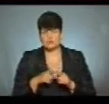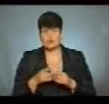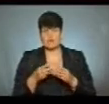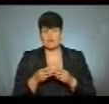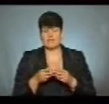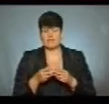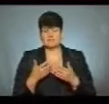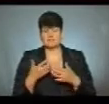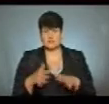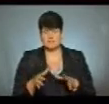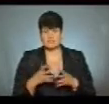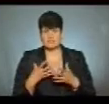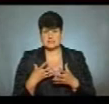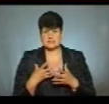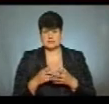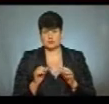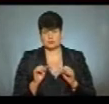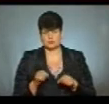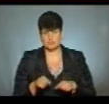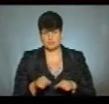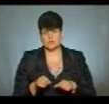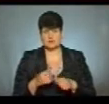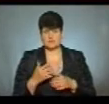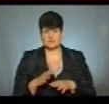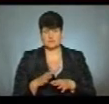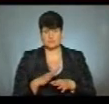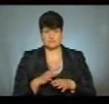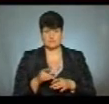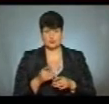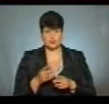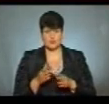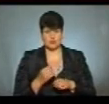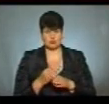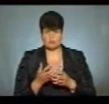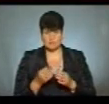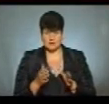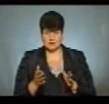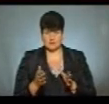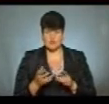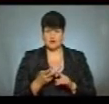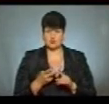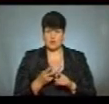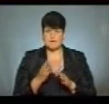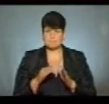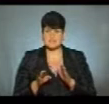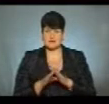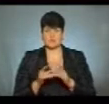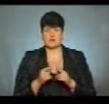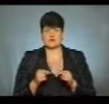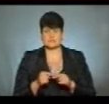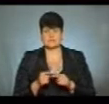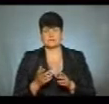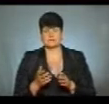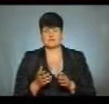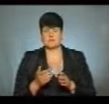свою несучу здатність і вже були задіювані кошти, скажімо, другої підрядної організації для ліквідації цієї